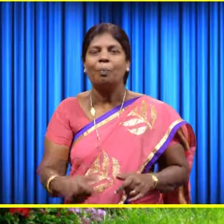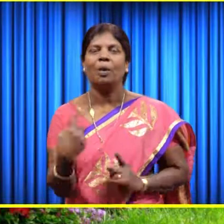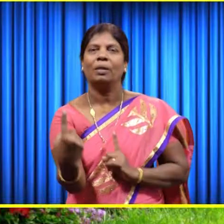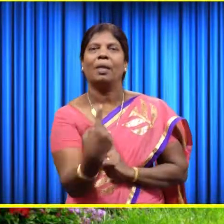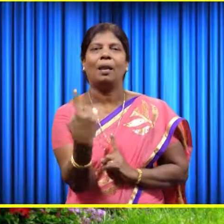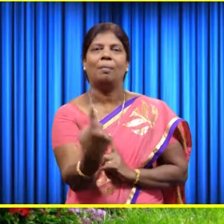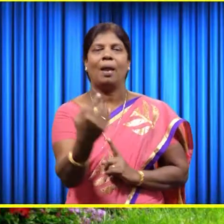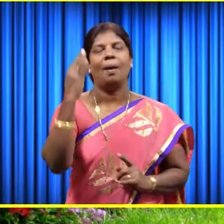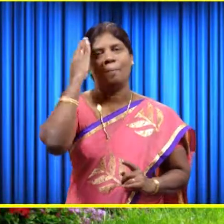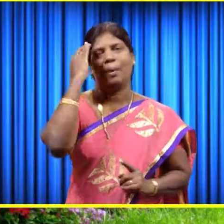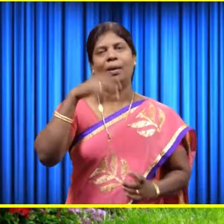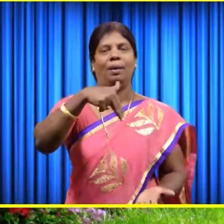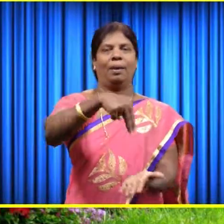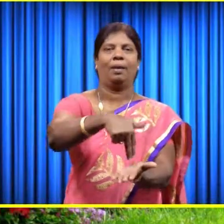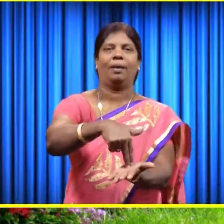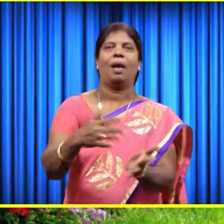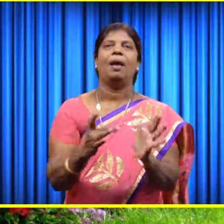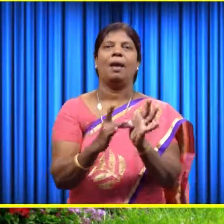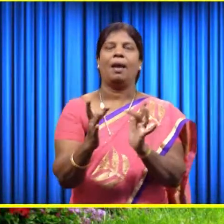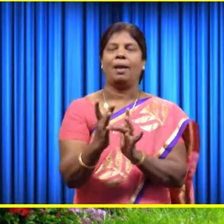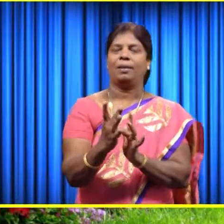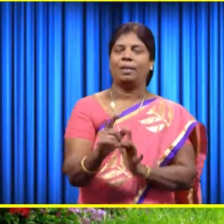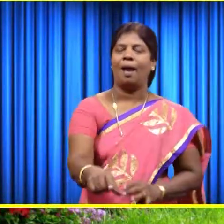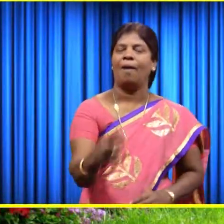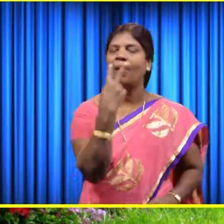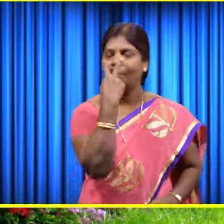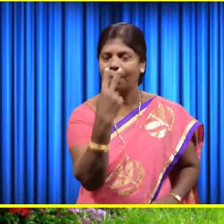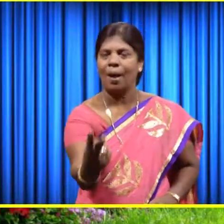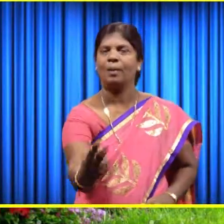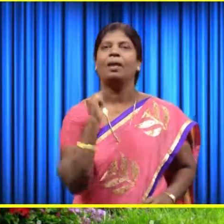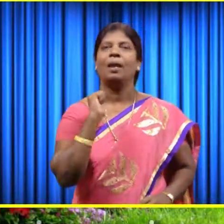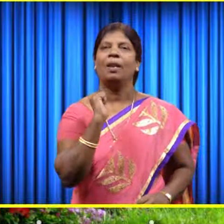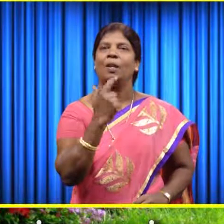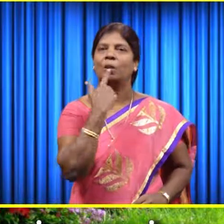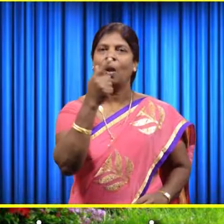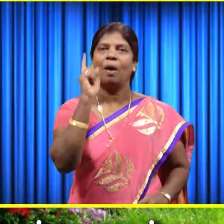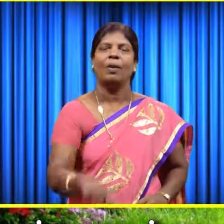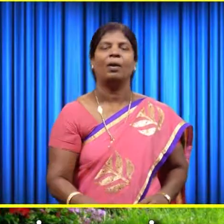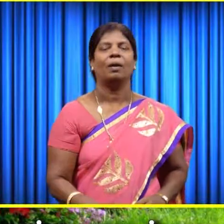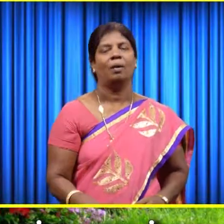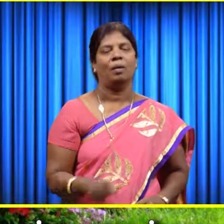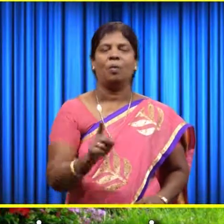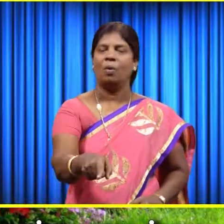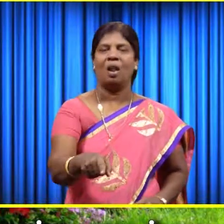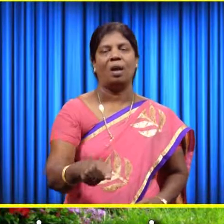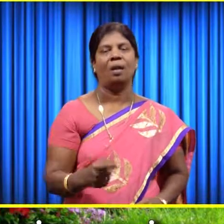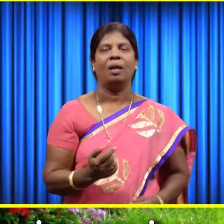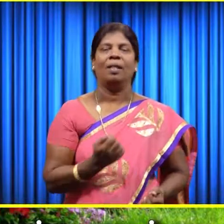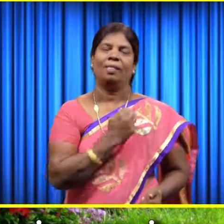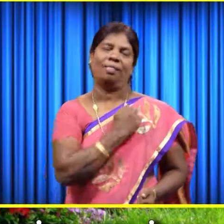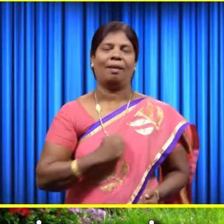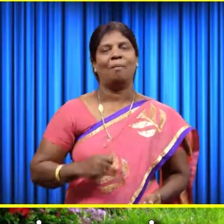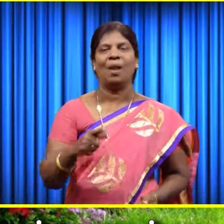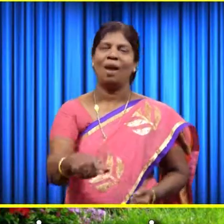பெண் மாத்திரம் அங்கே நிற்கிறாள். இப்பொழுது இயேசுநாதர் அவளை பார்த்து என்ன சொல்லியிருக்க வேண்டும்? பார்த்தாயா, உன்னை நான் எவ்வளவு